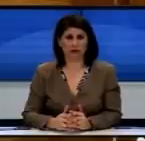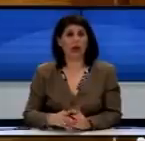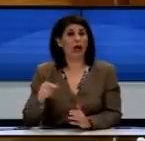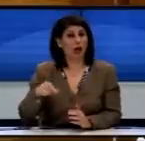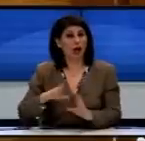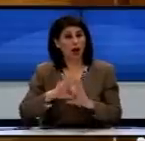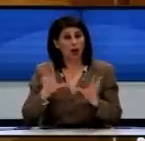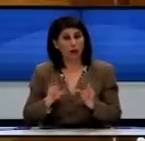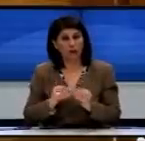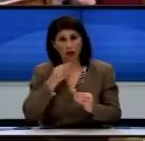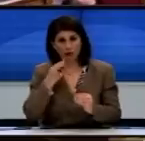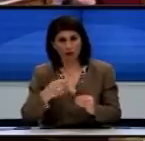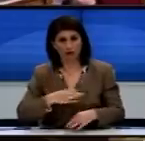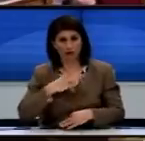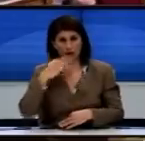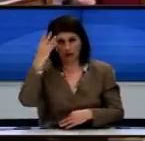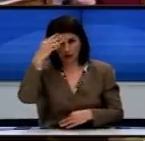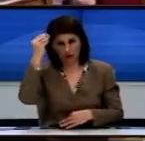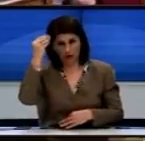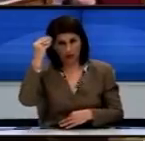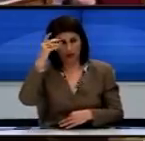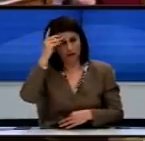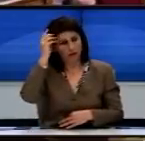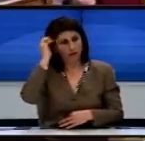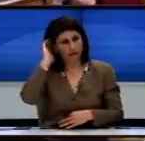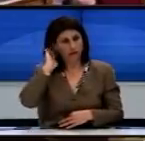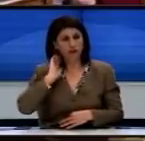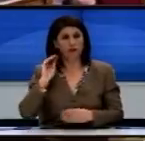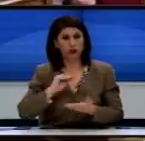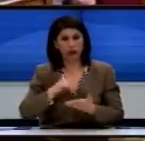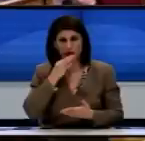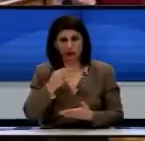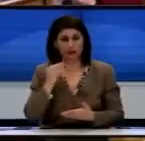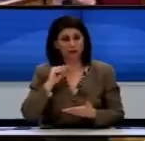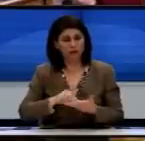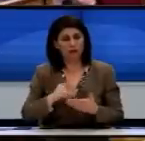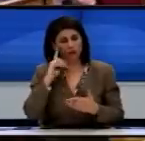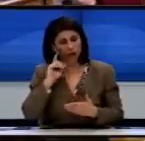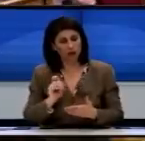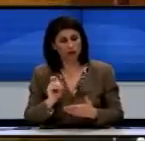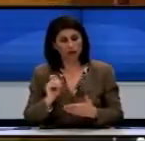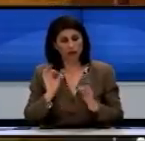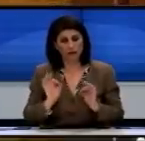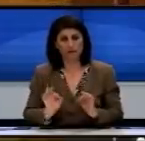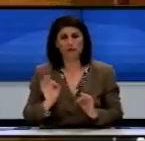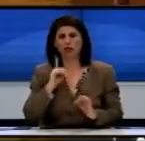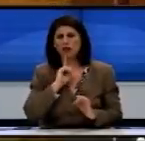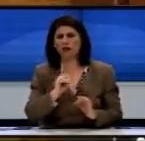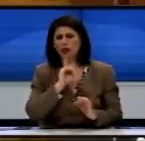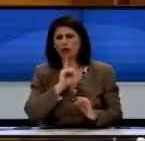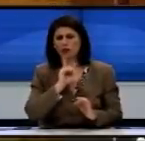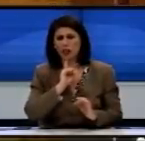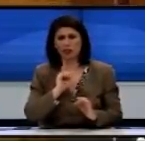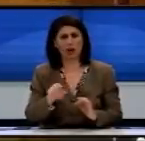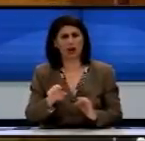κύριος Τσίπρας, ο οποίος επανέλαβε το γνωστό μοτίβο ότι λίγο